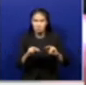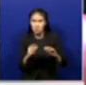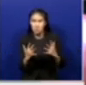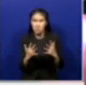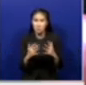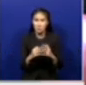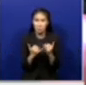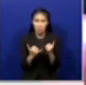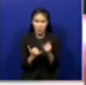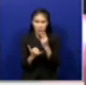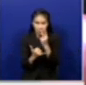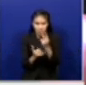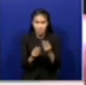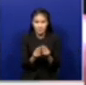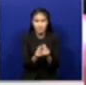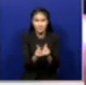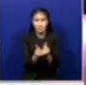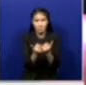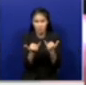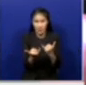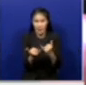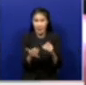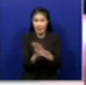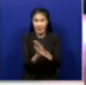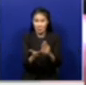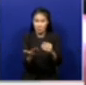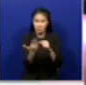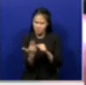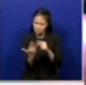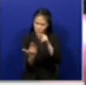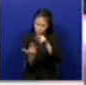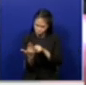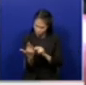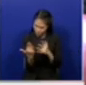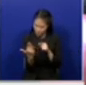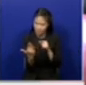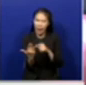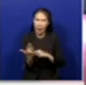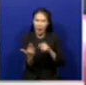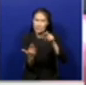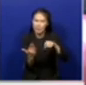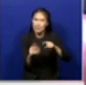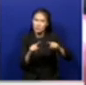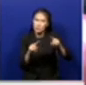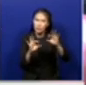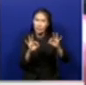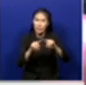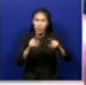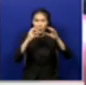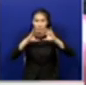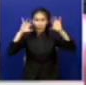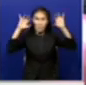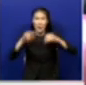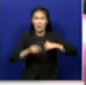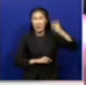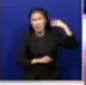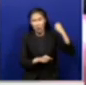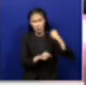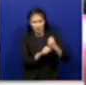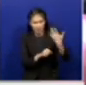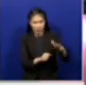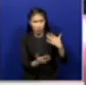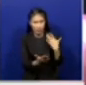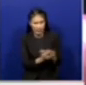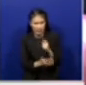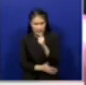ารายละเอียดที่เราไม่ได้รับมันก็ส่วนหนึ่งและสิ่งที่รัฐบาลทำไปแล้วเงินที่จ่าย